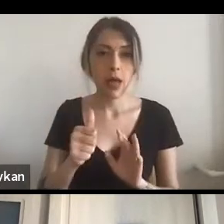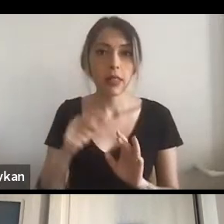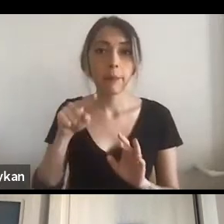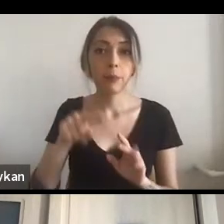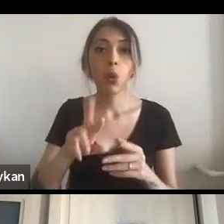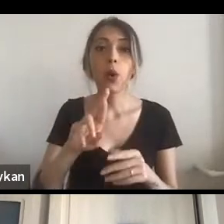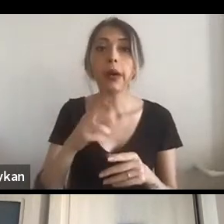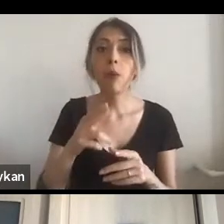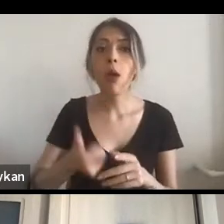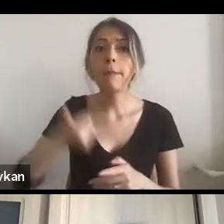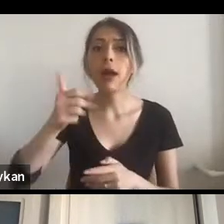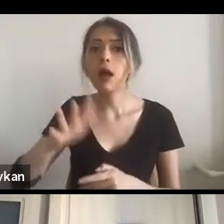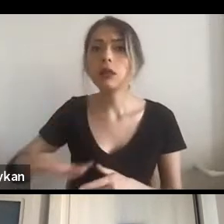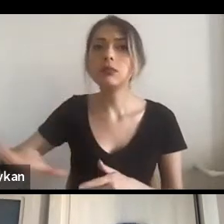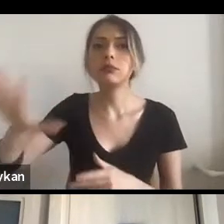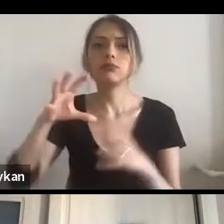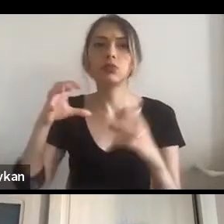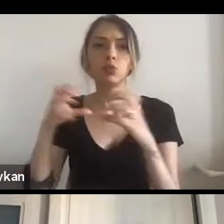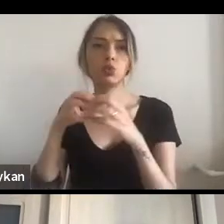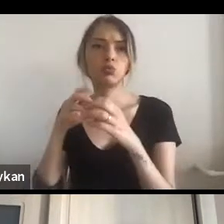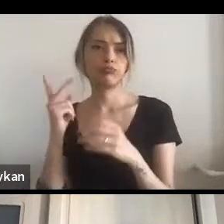Komitesi'ndeki süreçleri